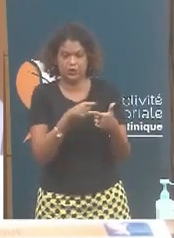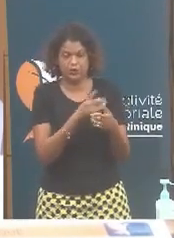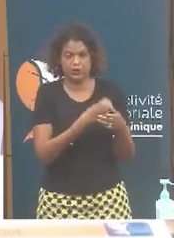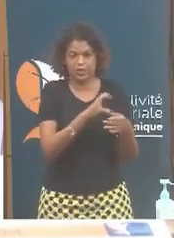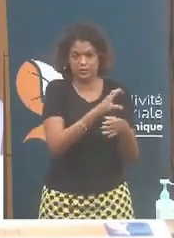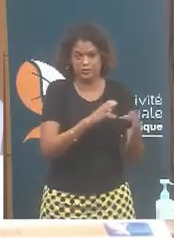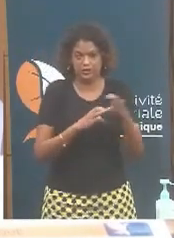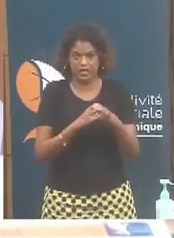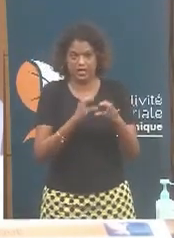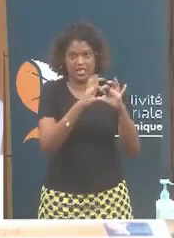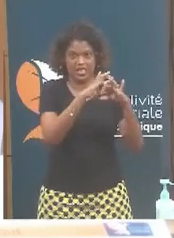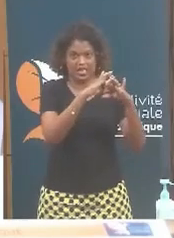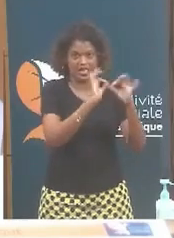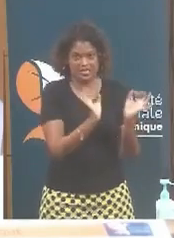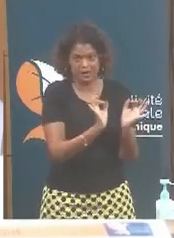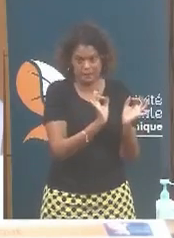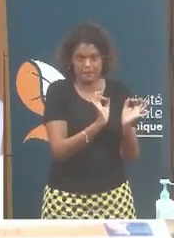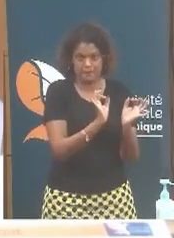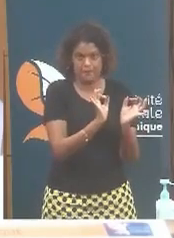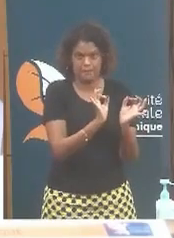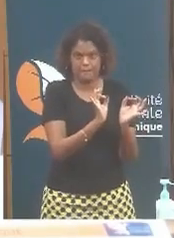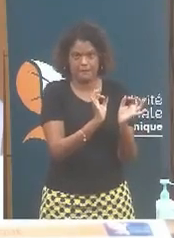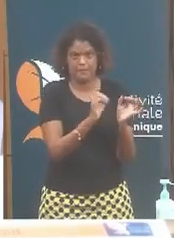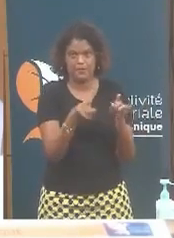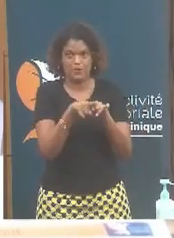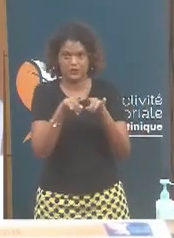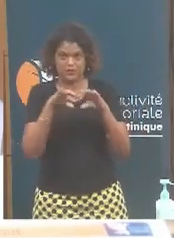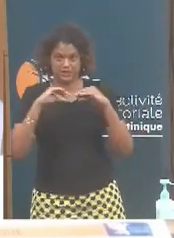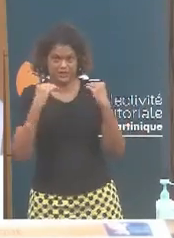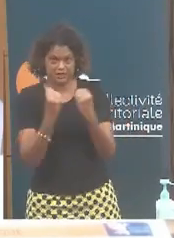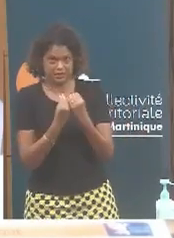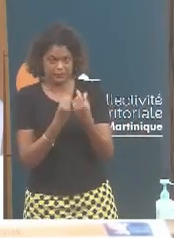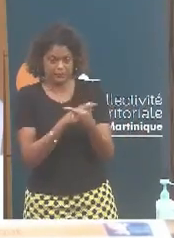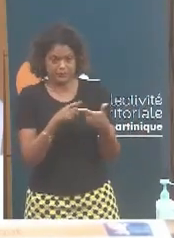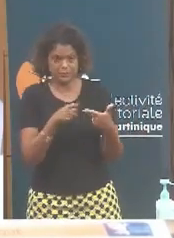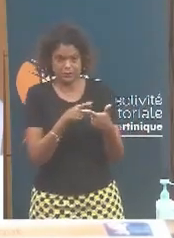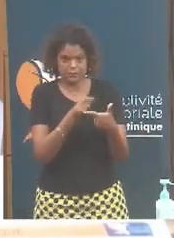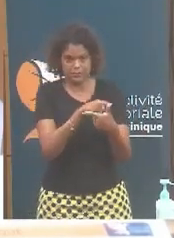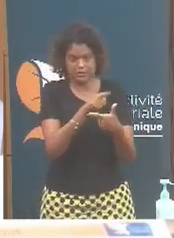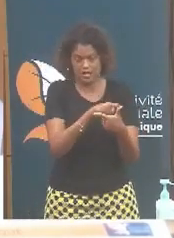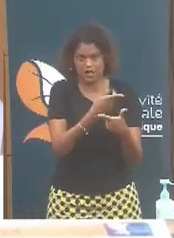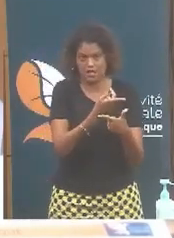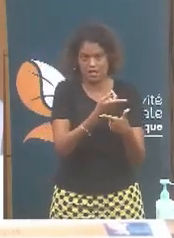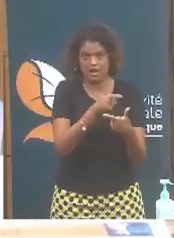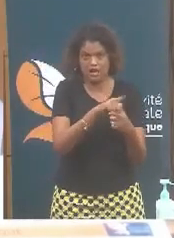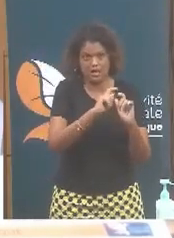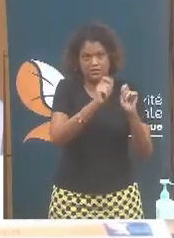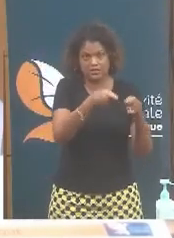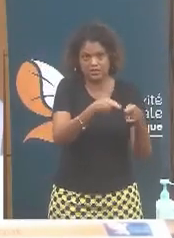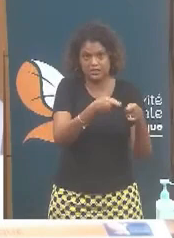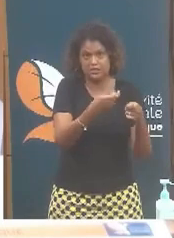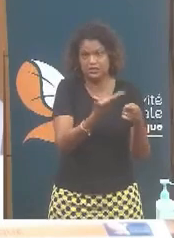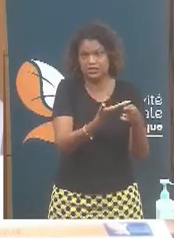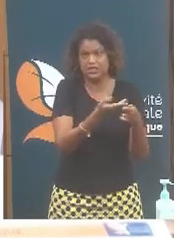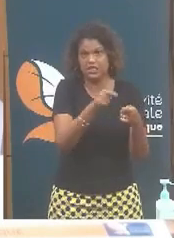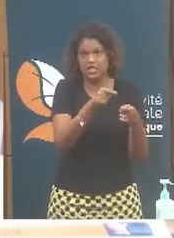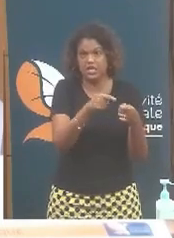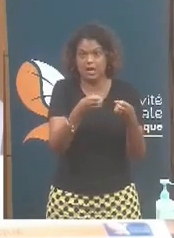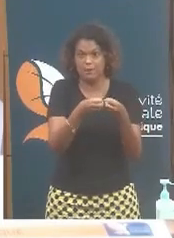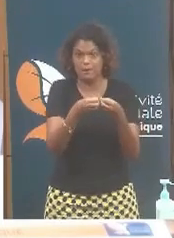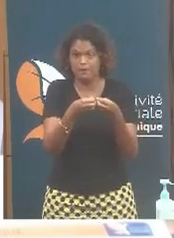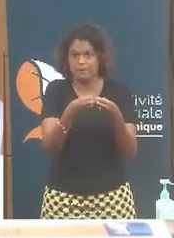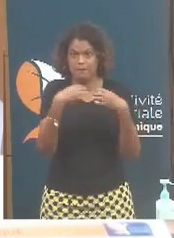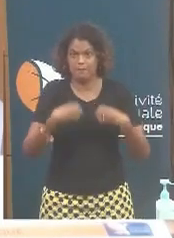CACEM et la CTM. La CACEM n'a désigné que des membres de sa